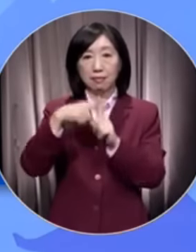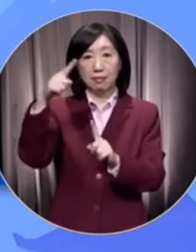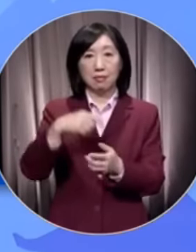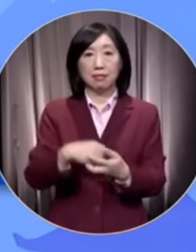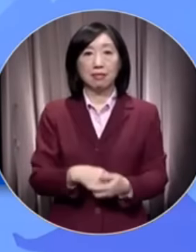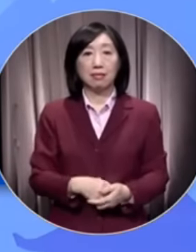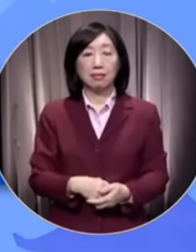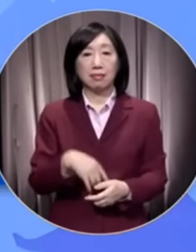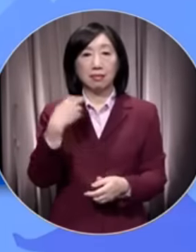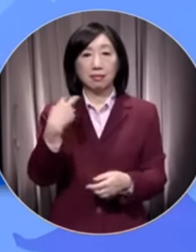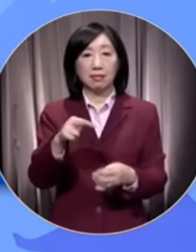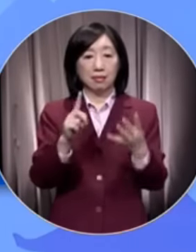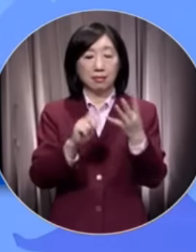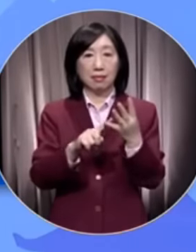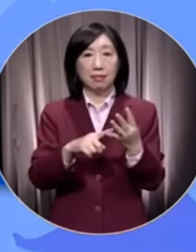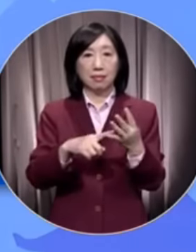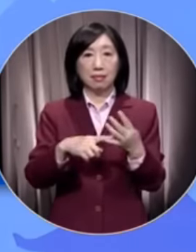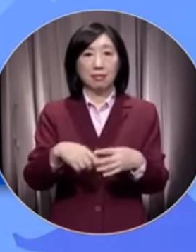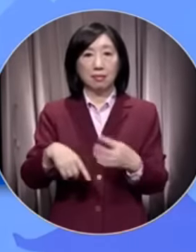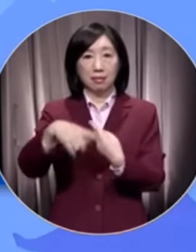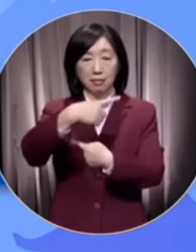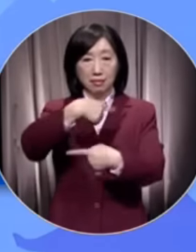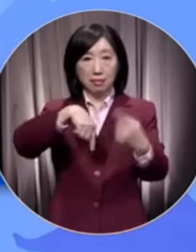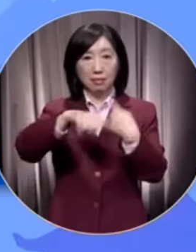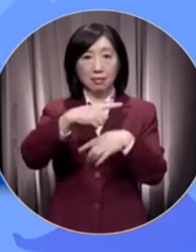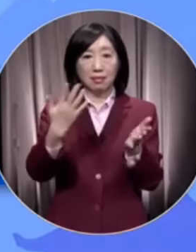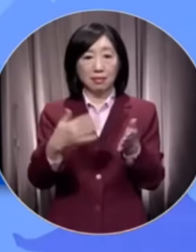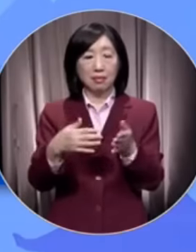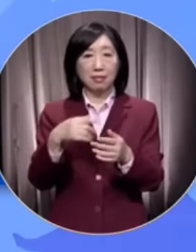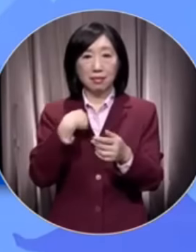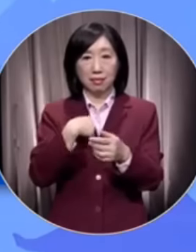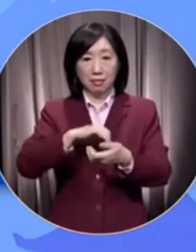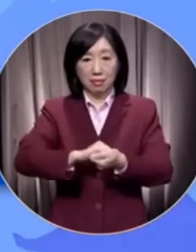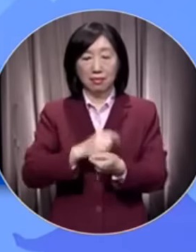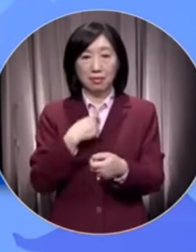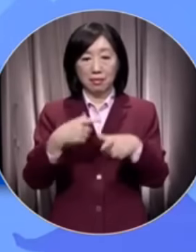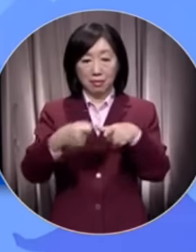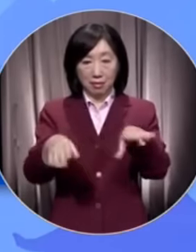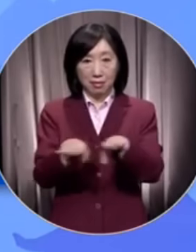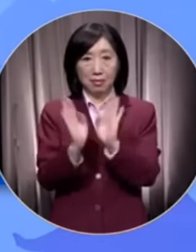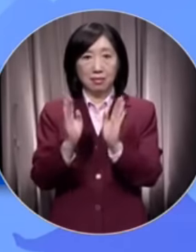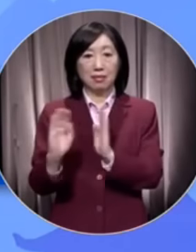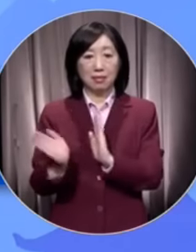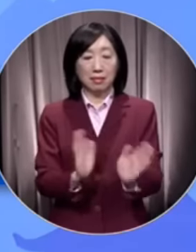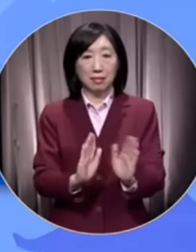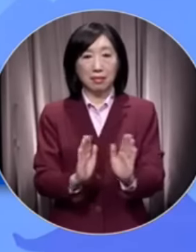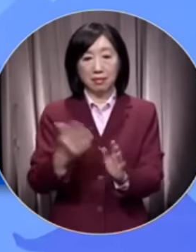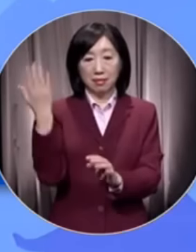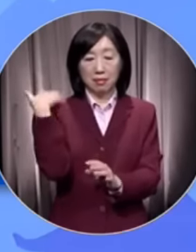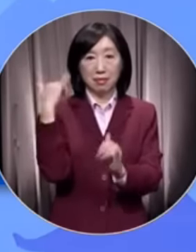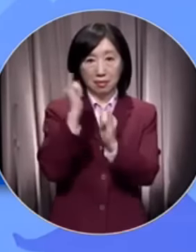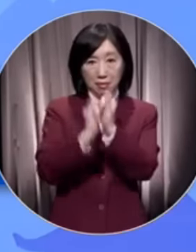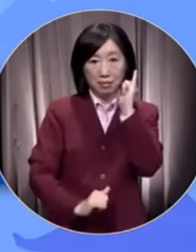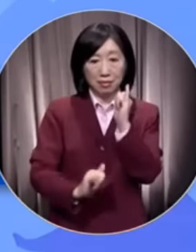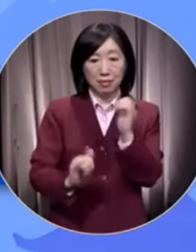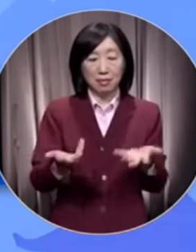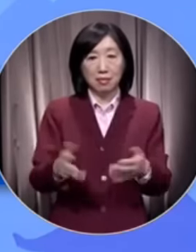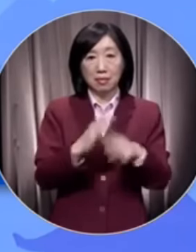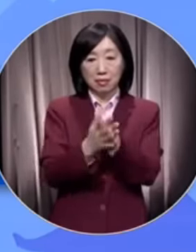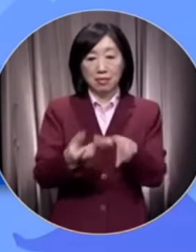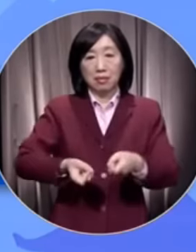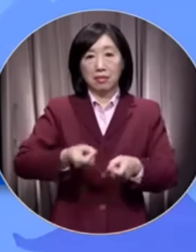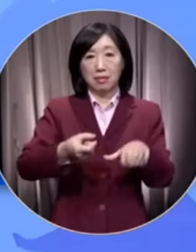四，我要落实转型正义，我要整理公开，整理并且公开历史的档案，让真